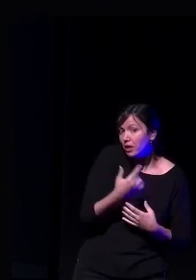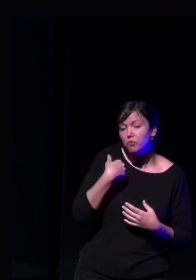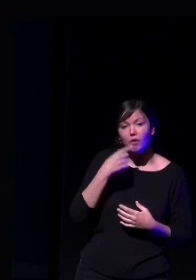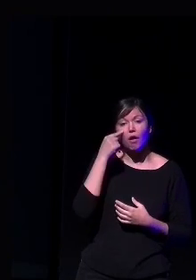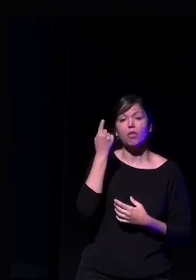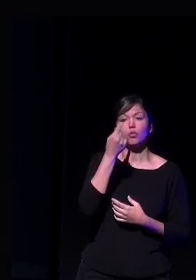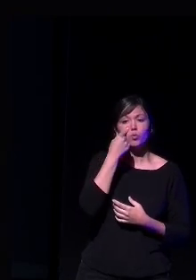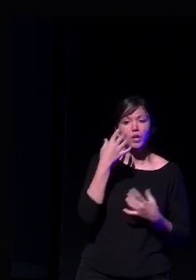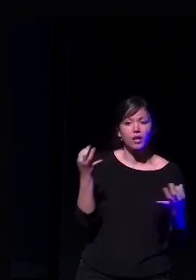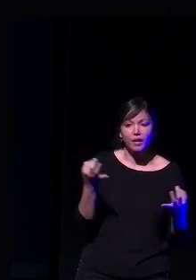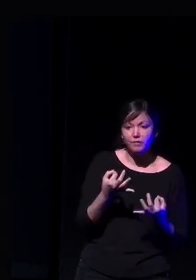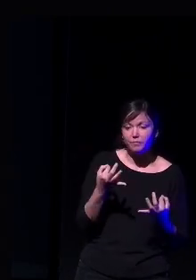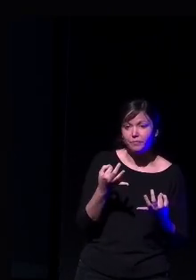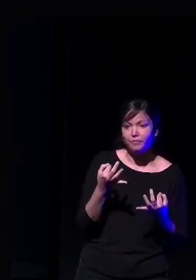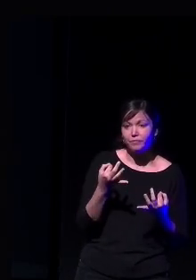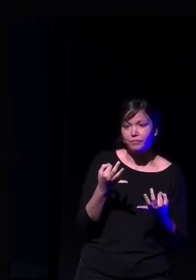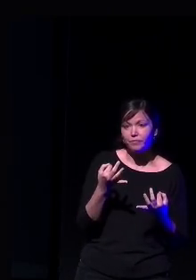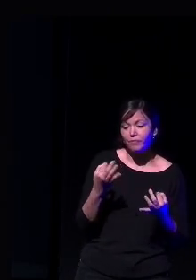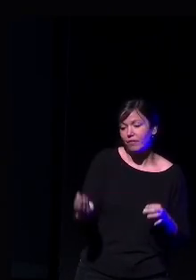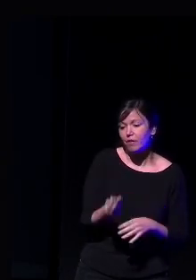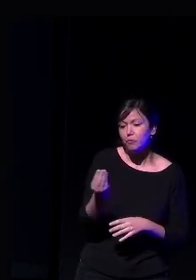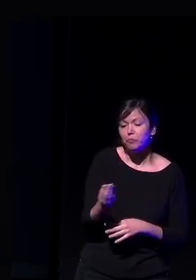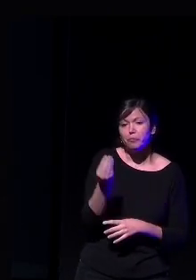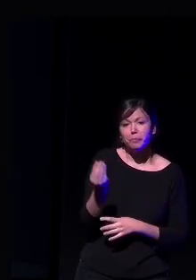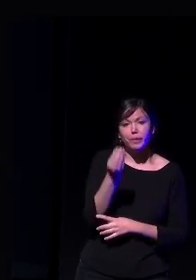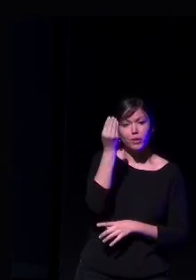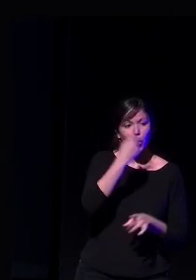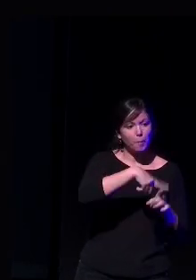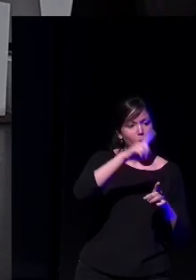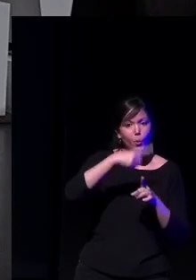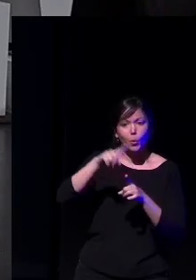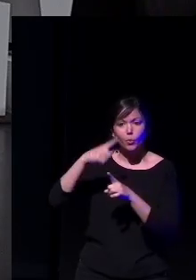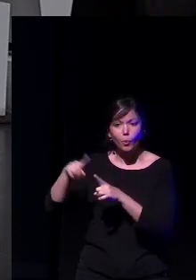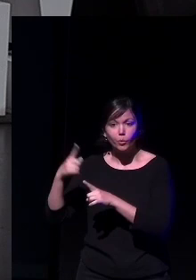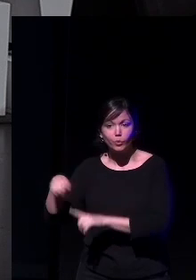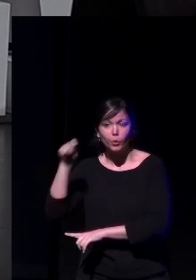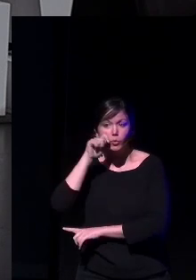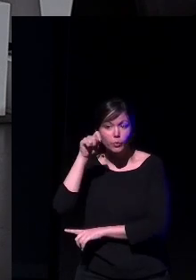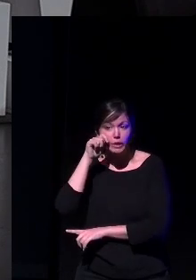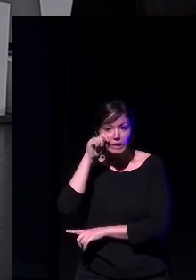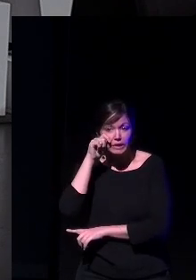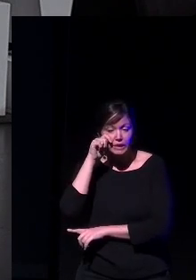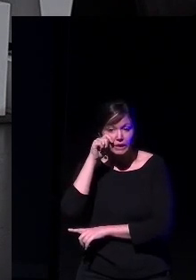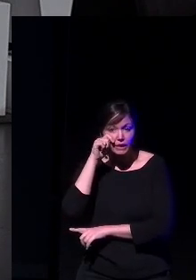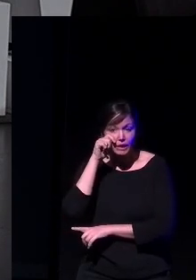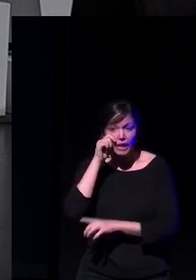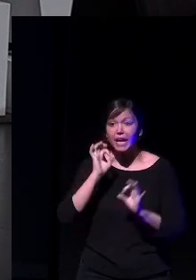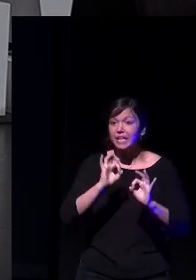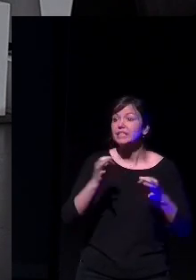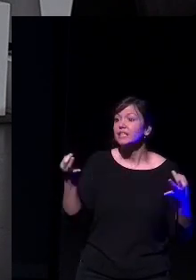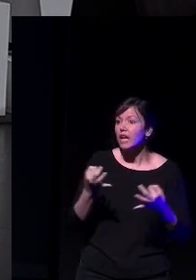adonar que el millor promotor turístic de la meva comarca eren les